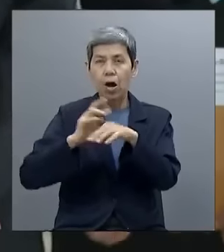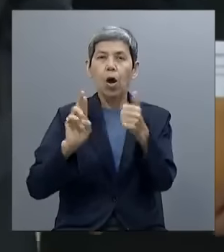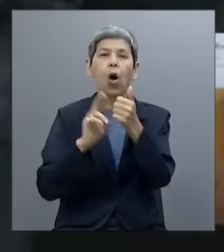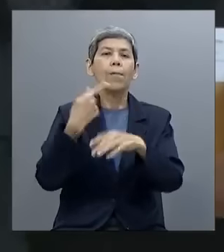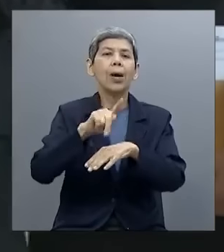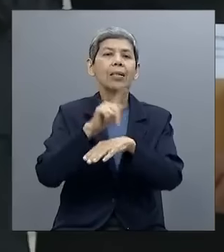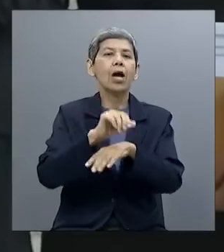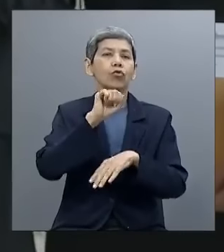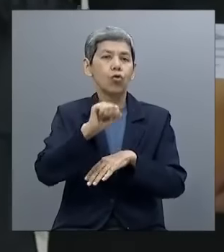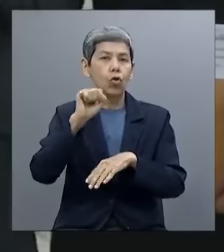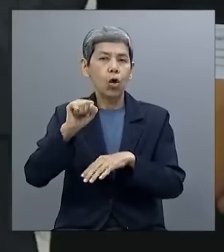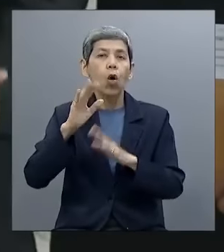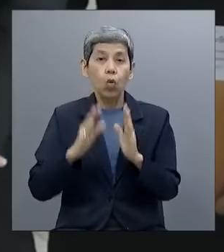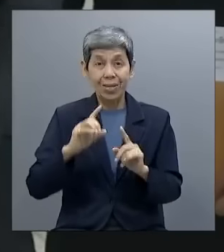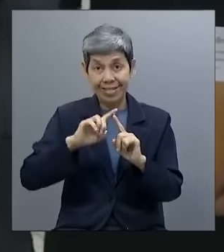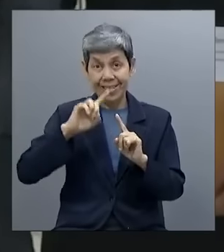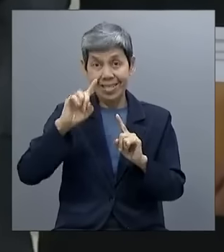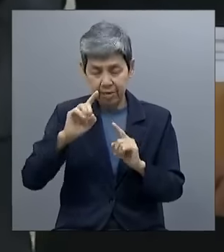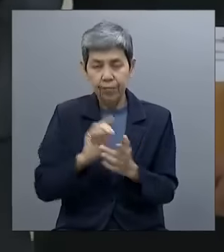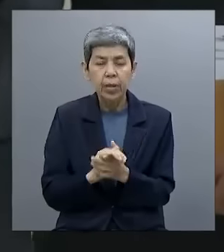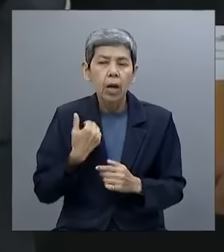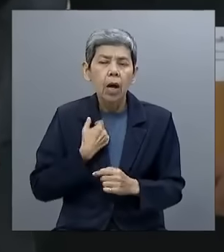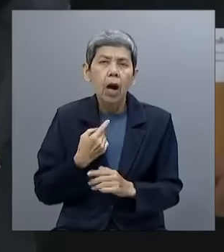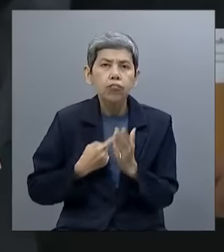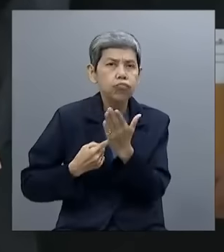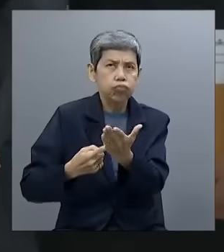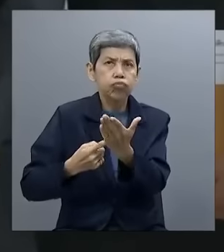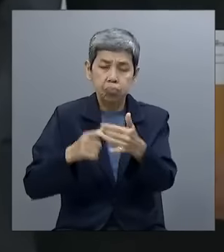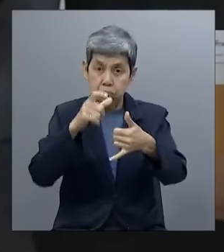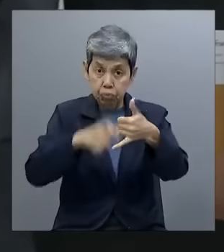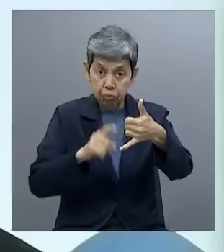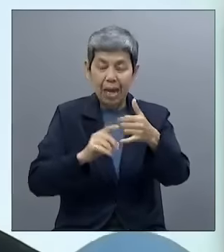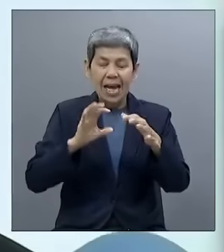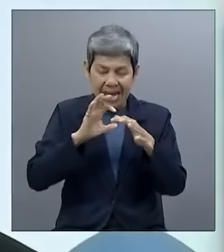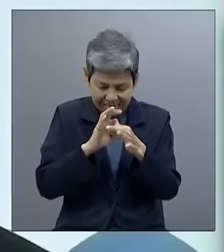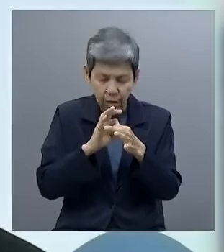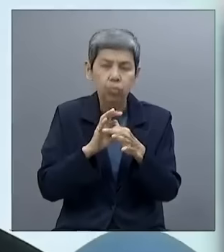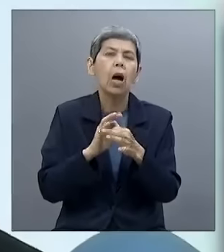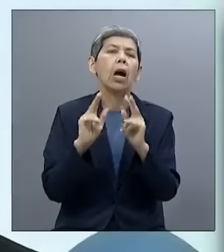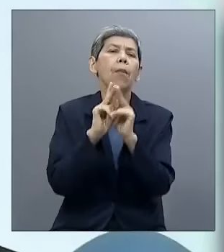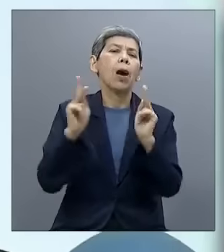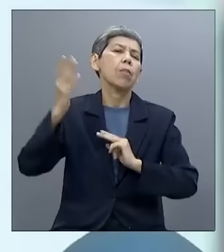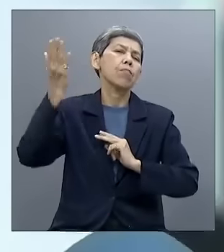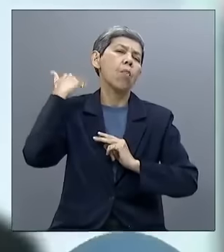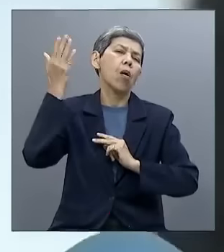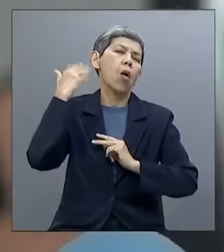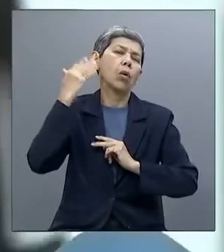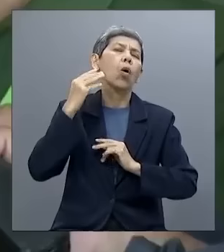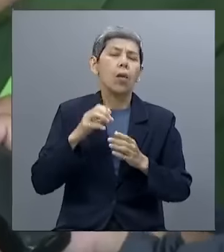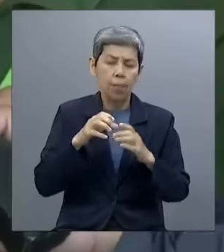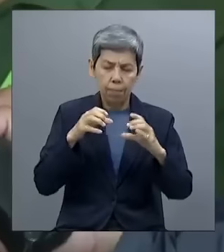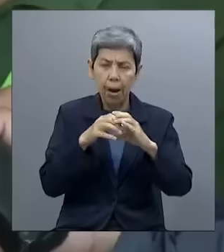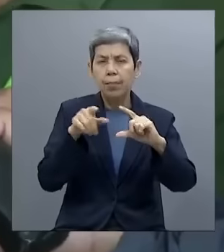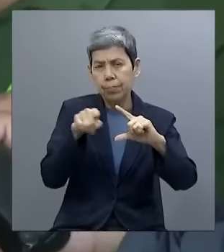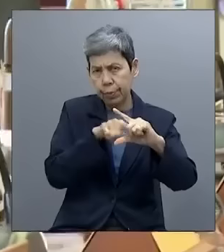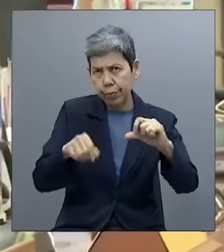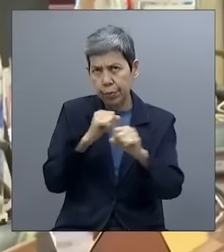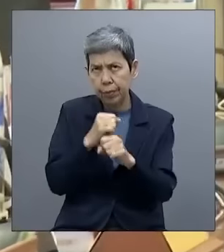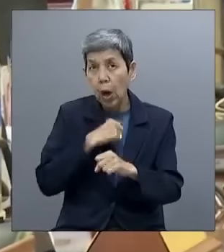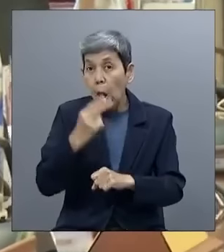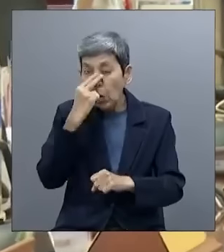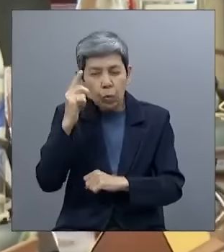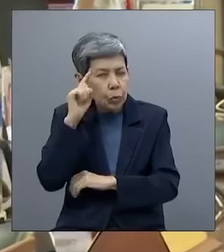ภาคนที่1เนื่องจากคำร้องนายปฏิพัฒน์ก็คือ1ในอดีตกรรมการบริหารพรรคอยู่ด้วยตรงนี้ล่ะค่ะที่เ